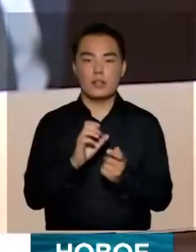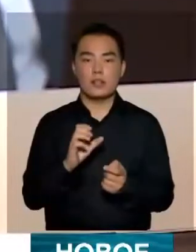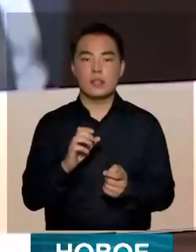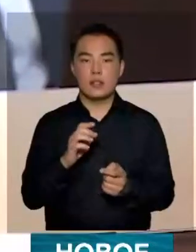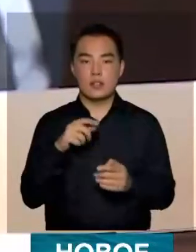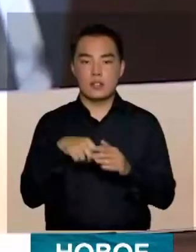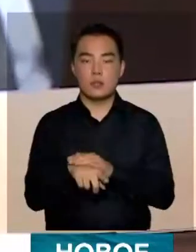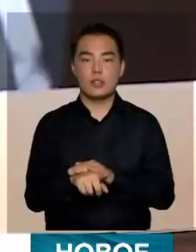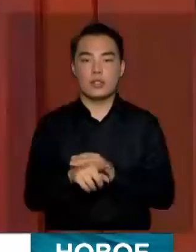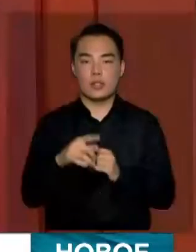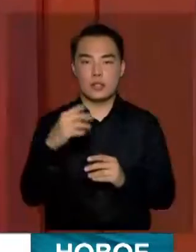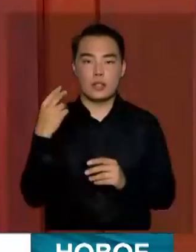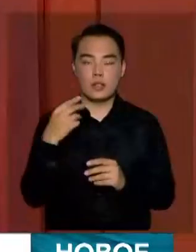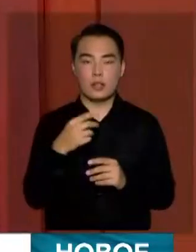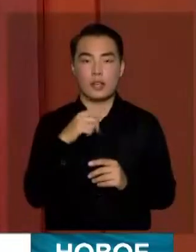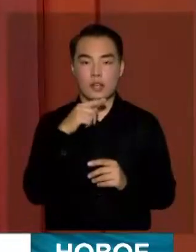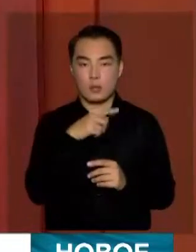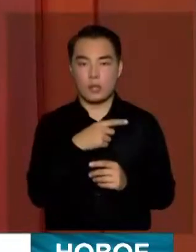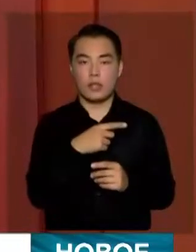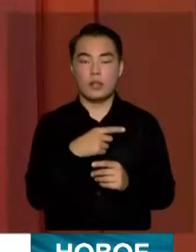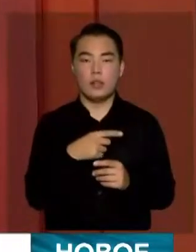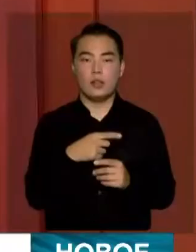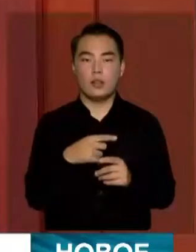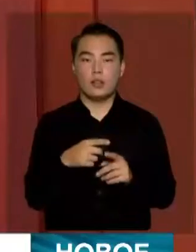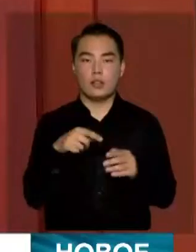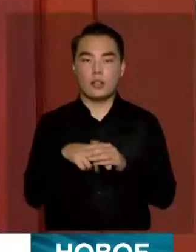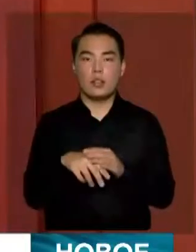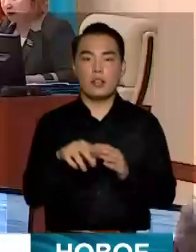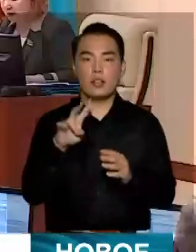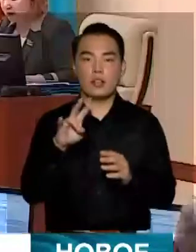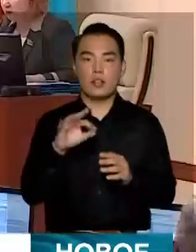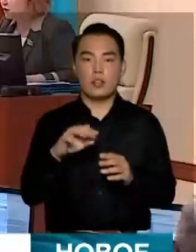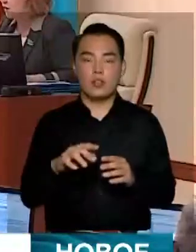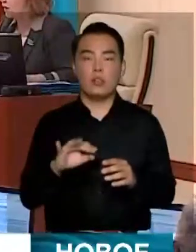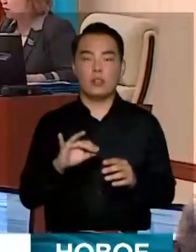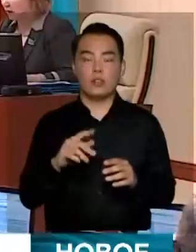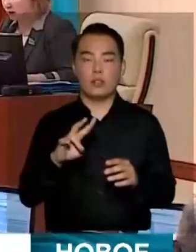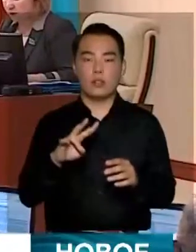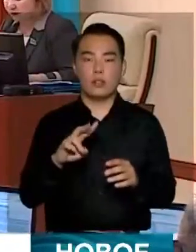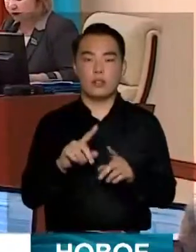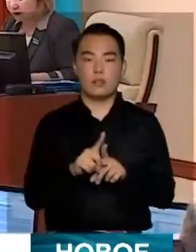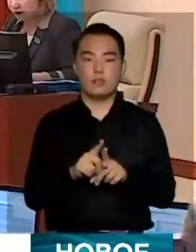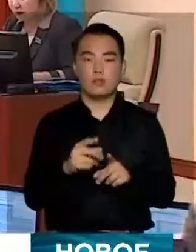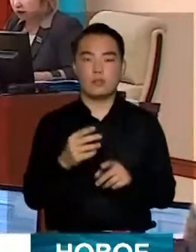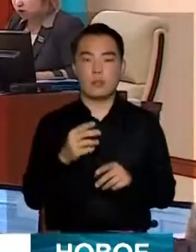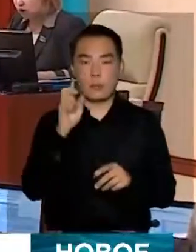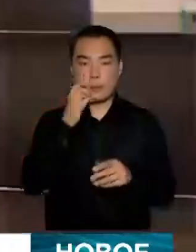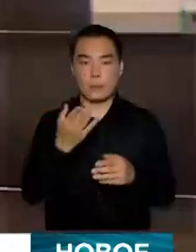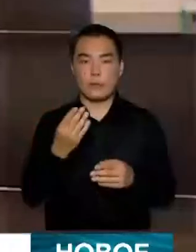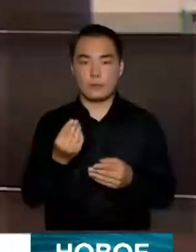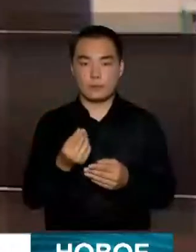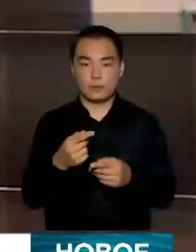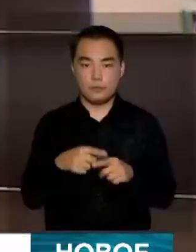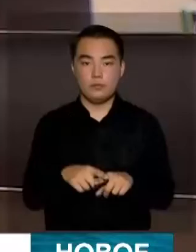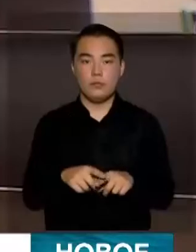намерены завершить работу по цифровизации налогового и таможенного администрирования. Плюс ведутся